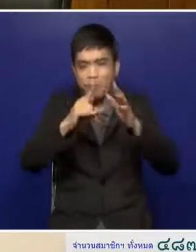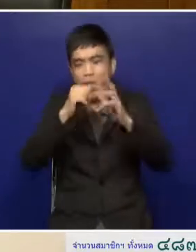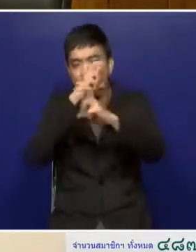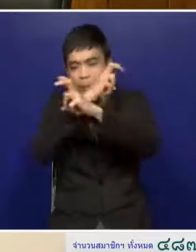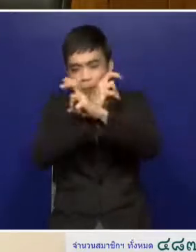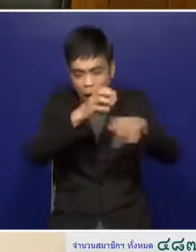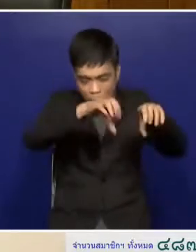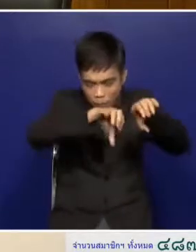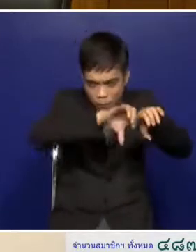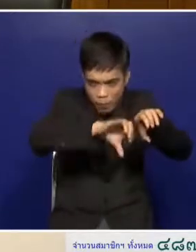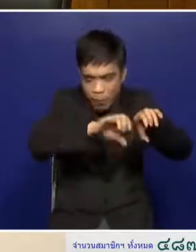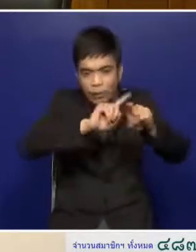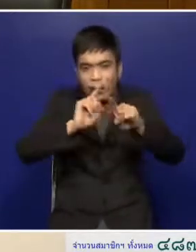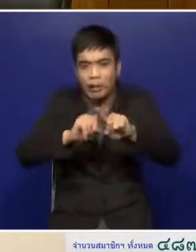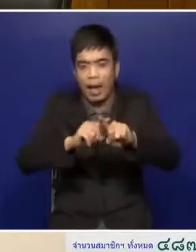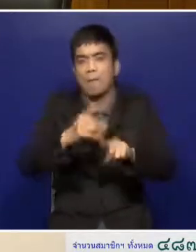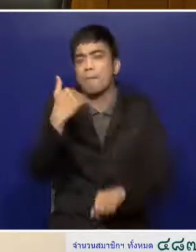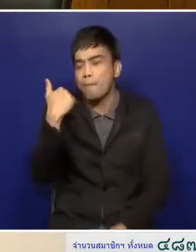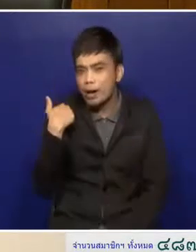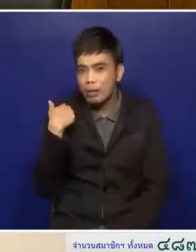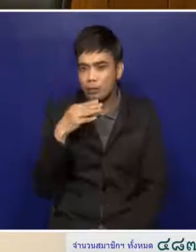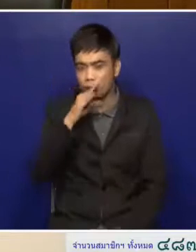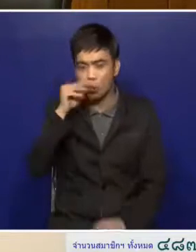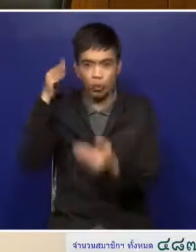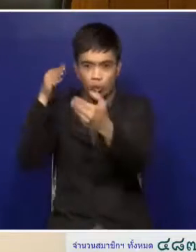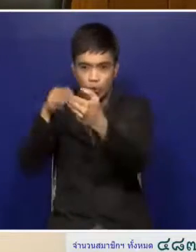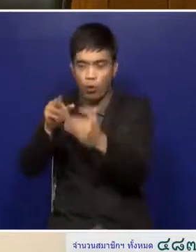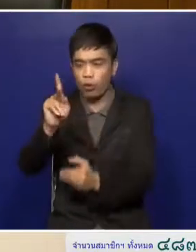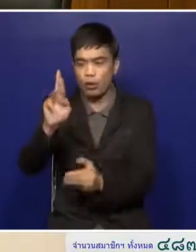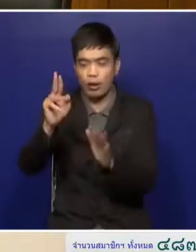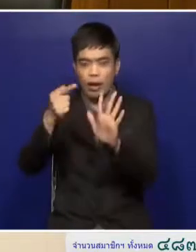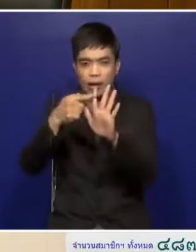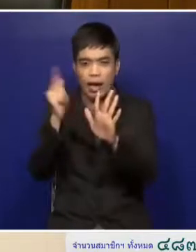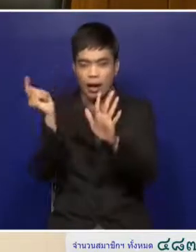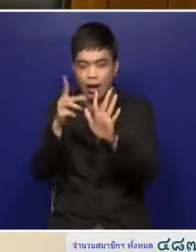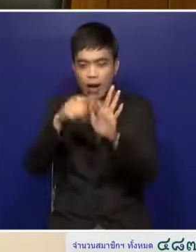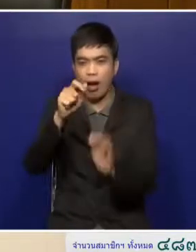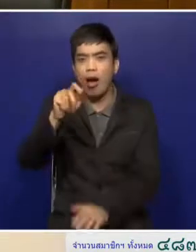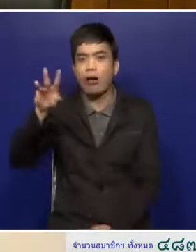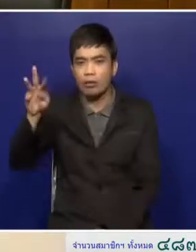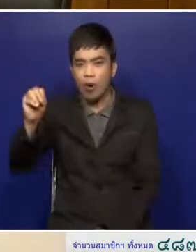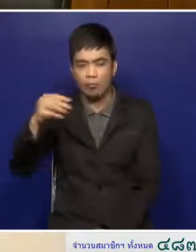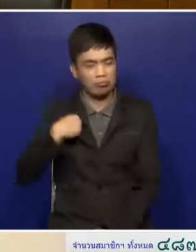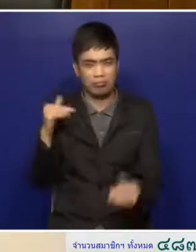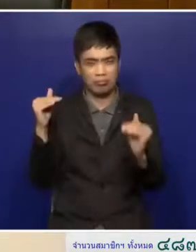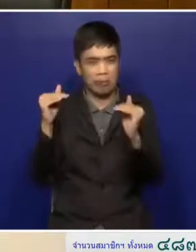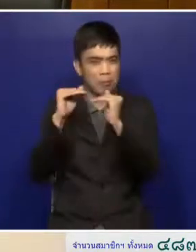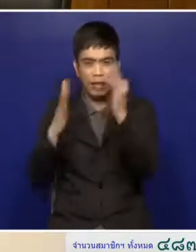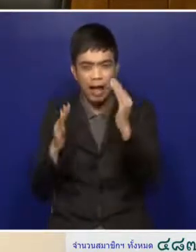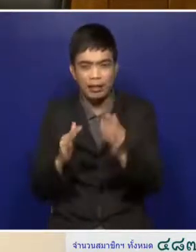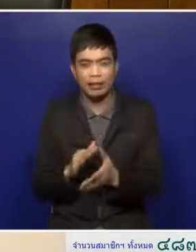นถ้าหากว่าจะเอาความผิดแต่พืชกระท่อมมันก็ไม่ยุติธรรมสำหรับคนที่กินพืชกระท่อมไว้เป็